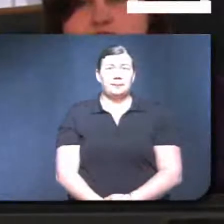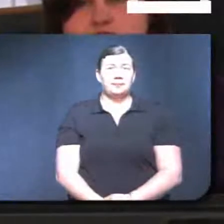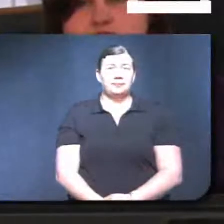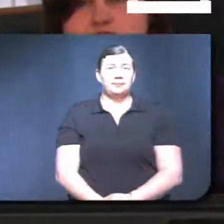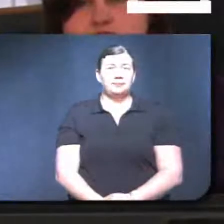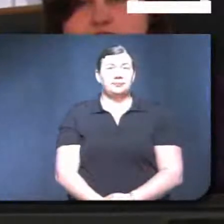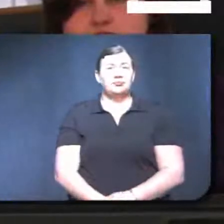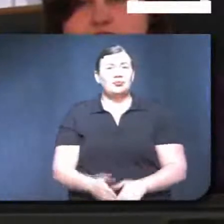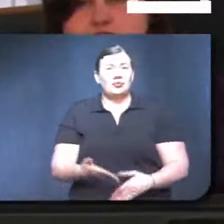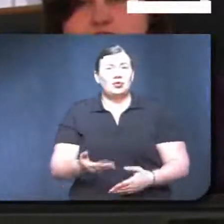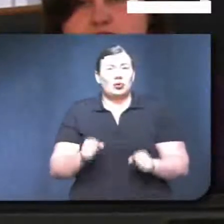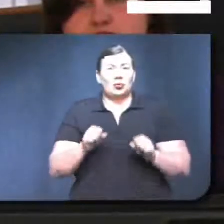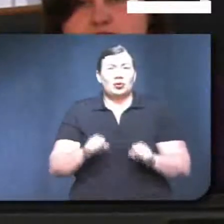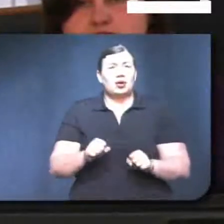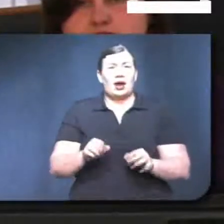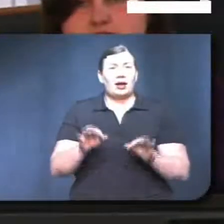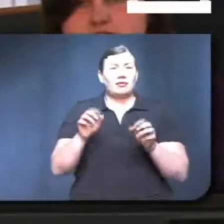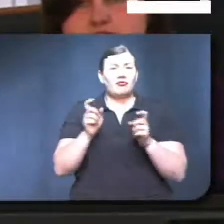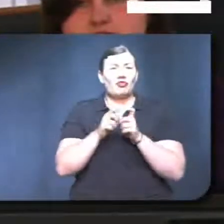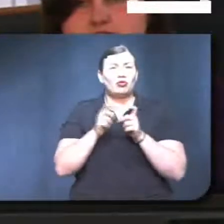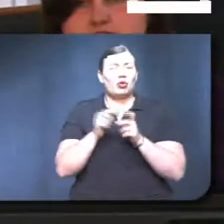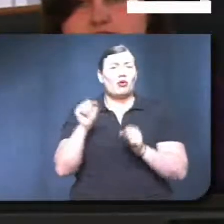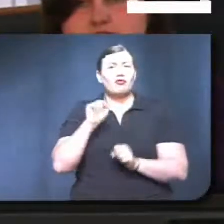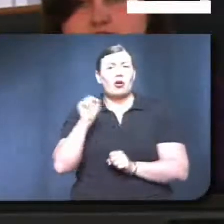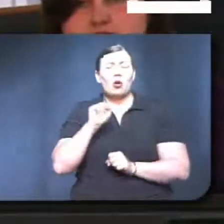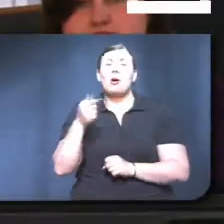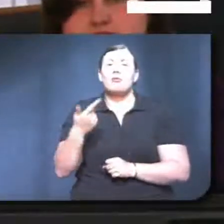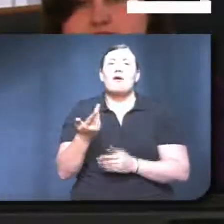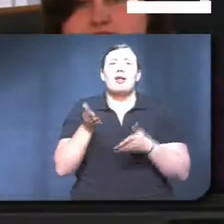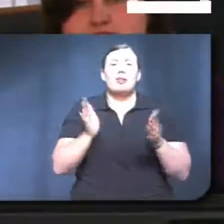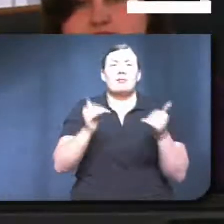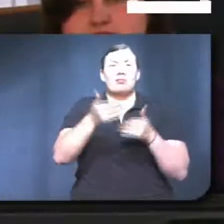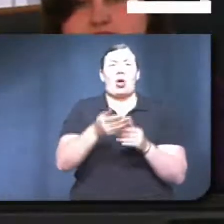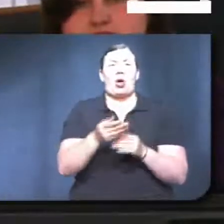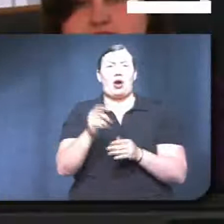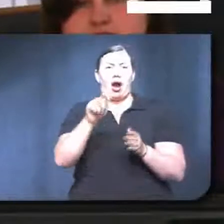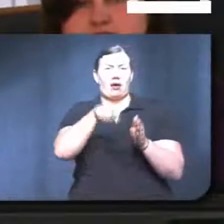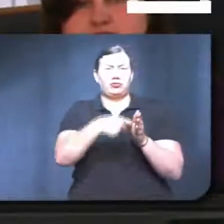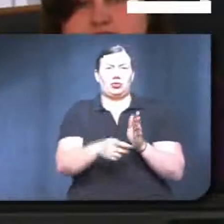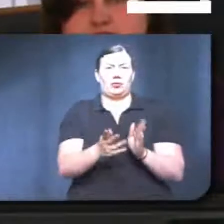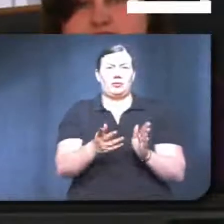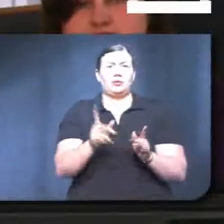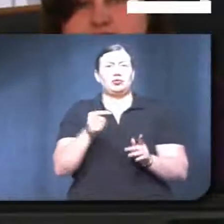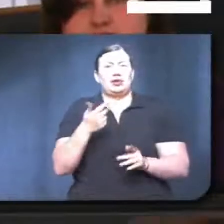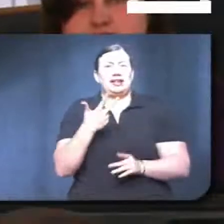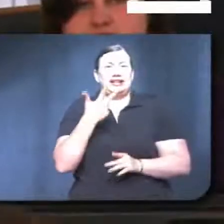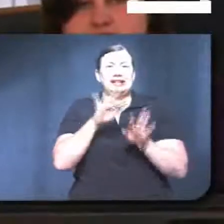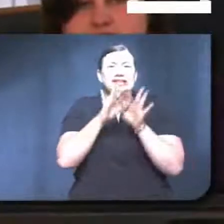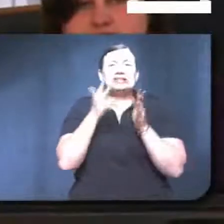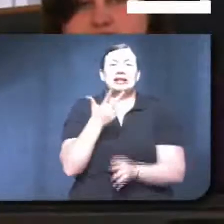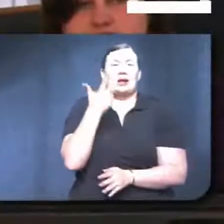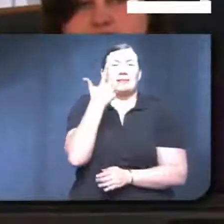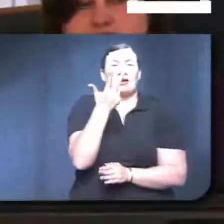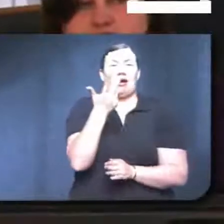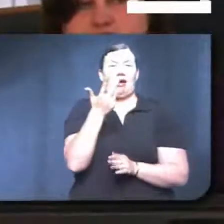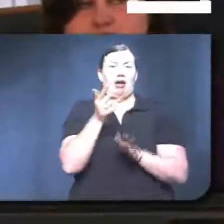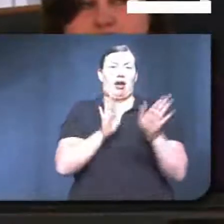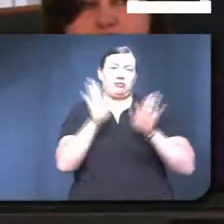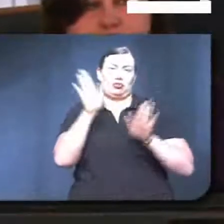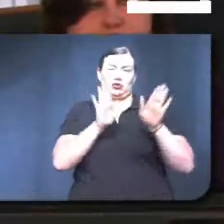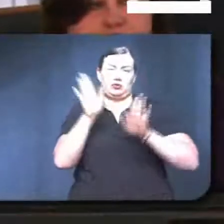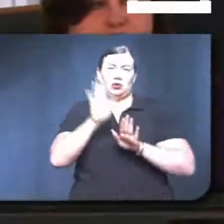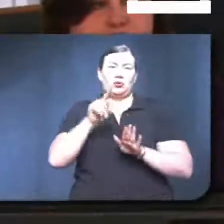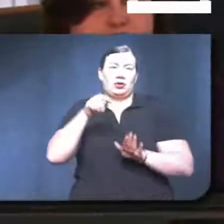das können deshalb funktionieren weil wir sind Blöcken abstimmen das heißt es sind im Grunde nur drei Abstimmungen die sind dann wieder etwas